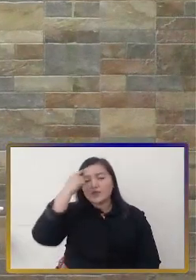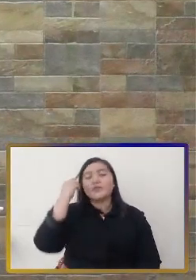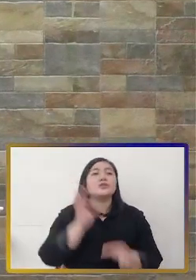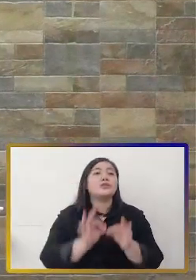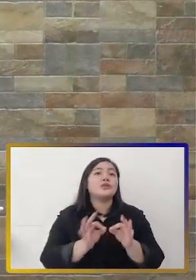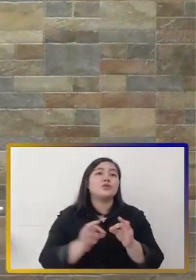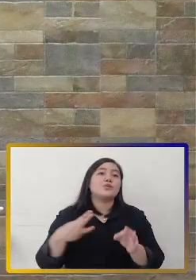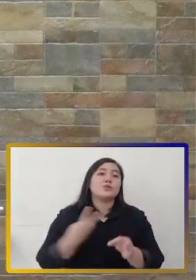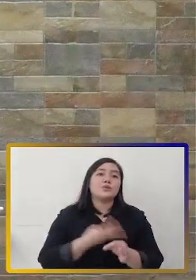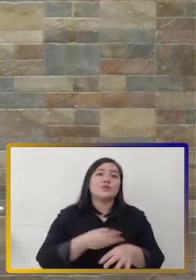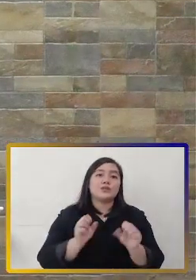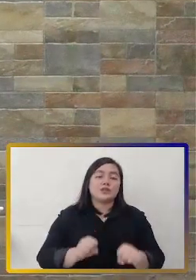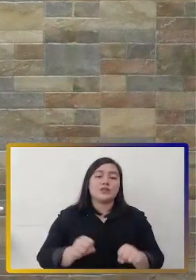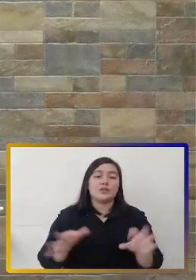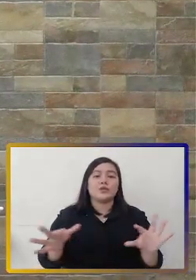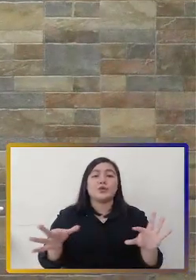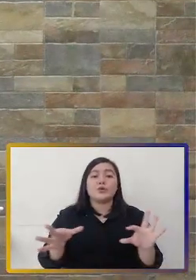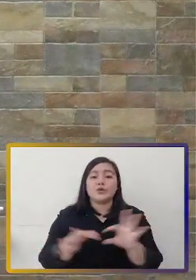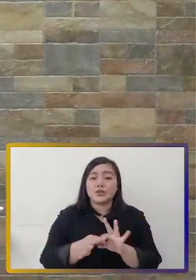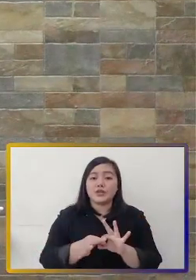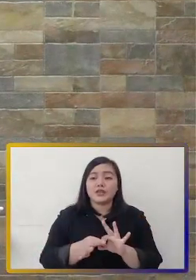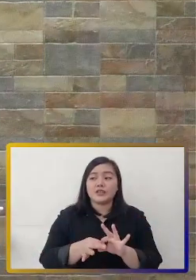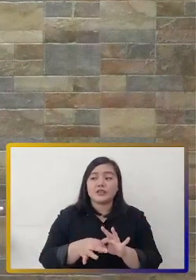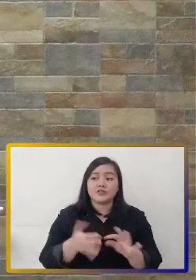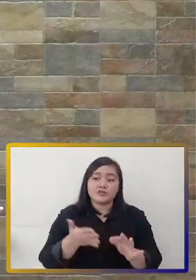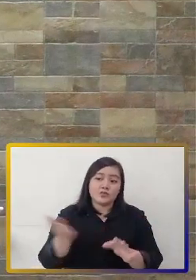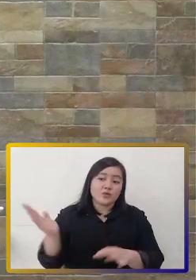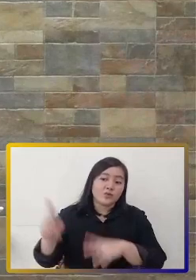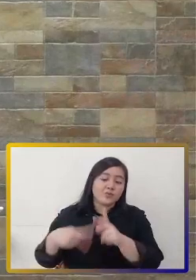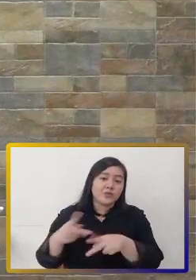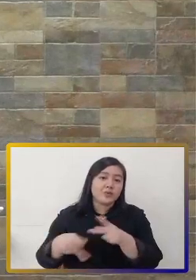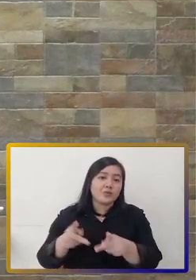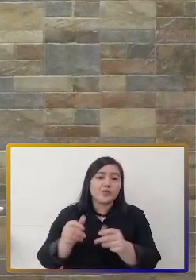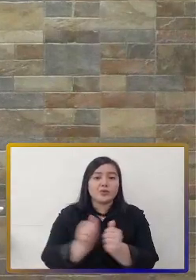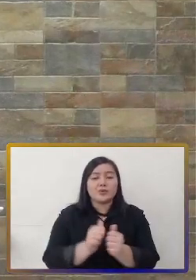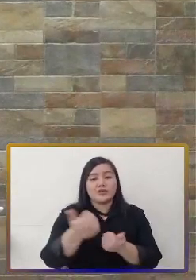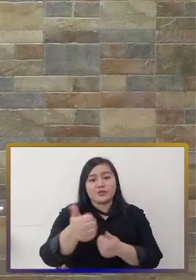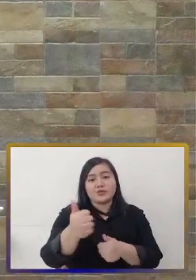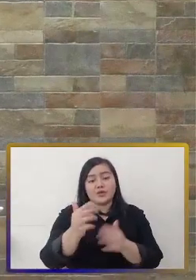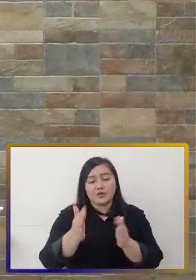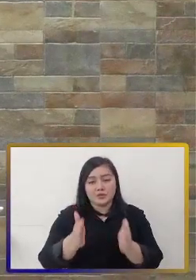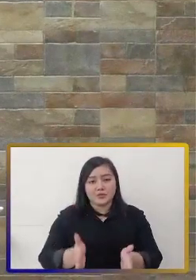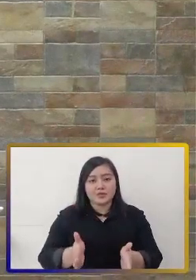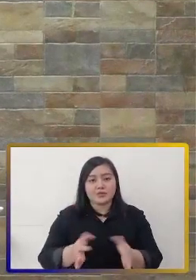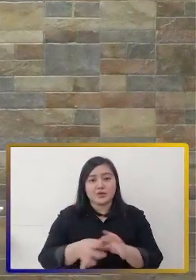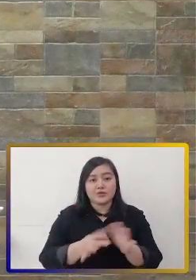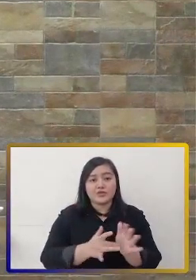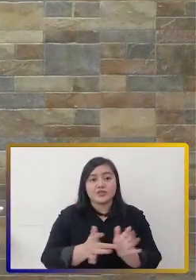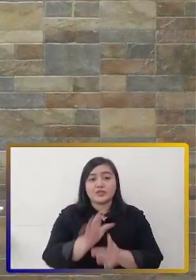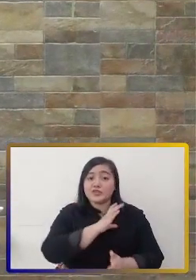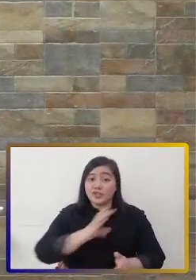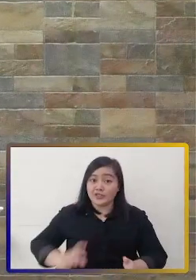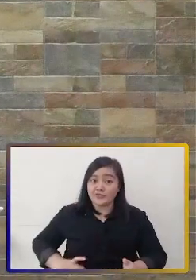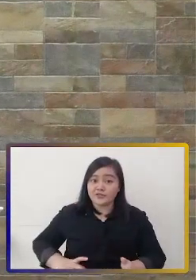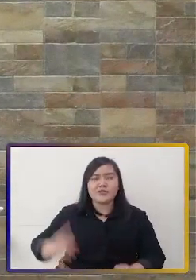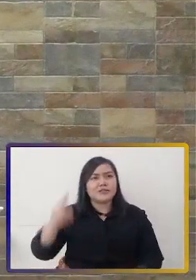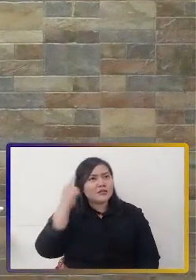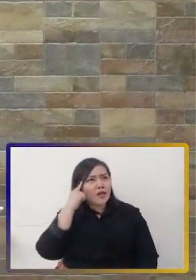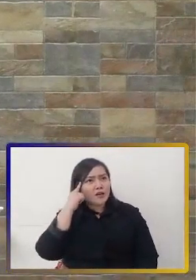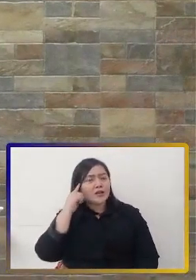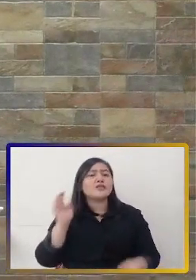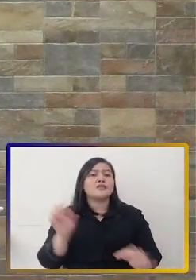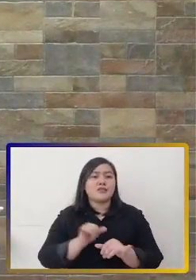ito with the apostles, of course, makikita natin yung apostles. Kanino ba sila nanggaling? Come on, answer